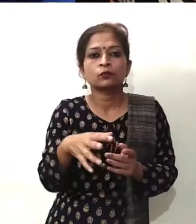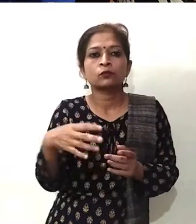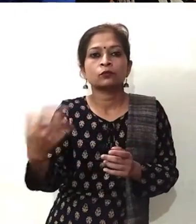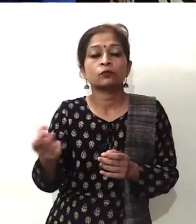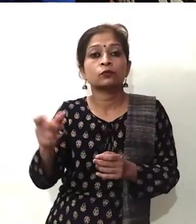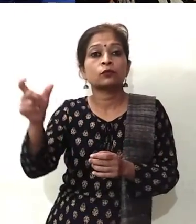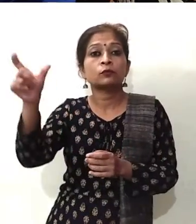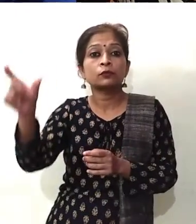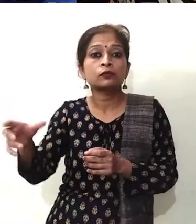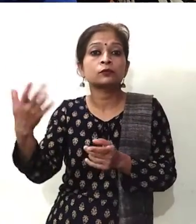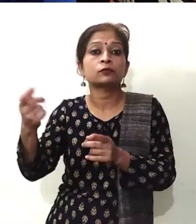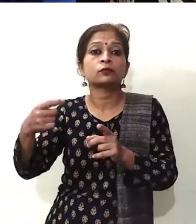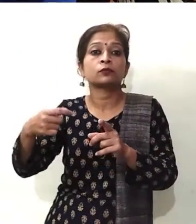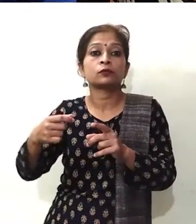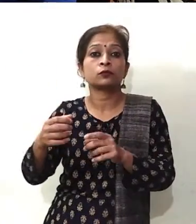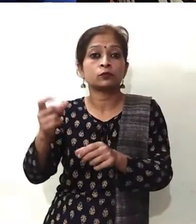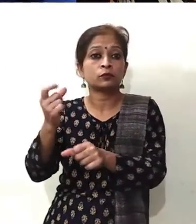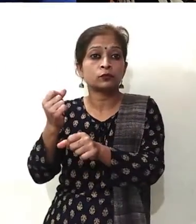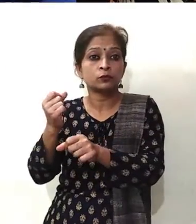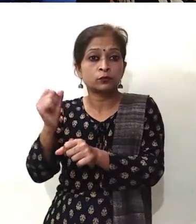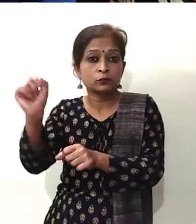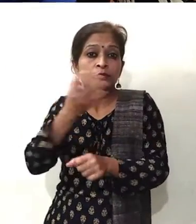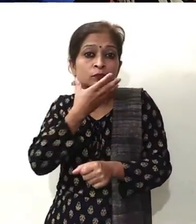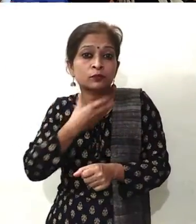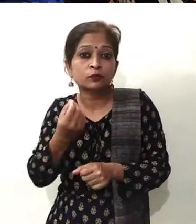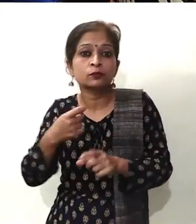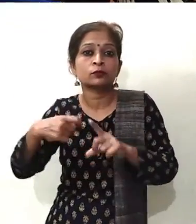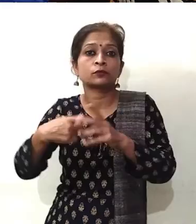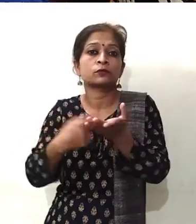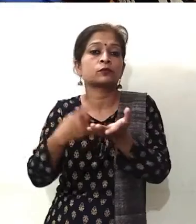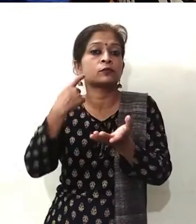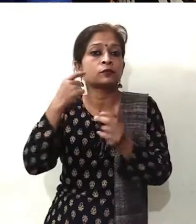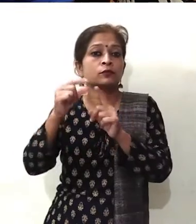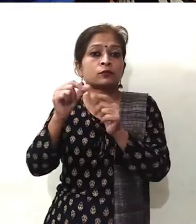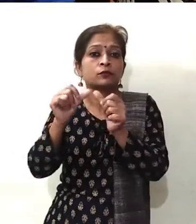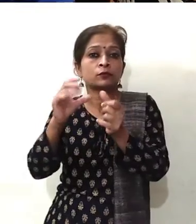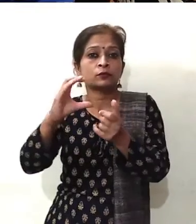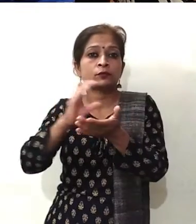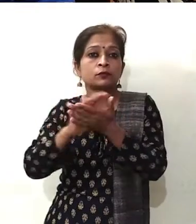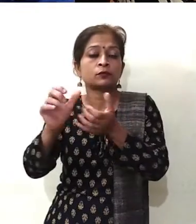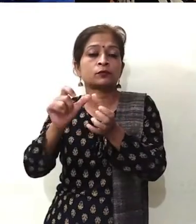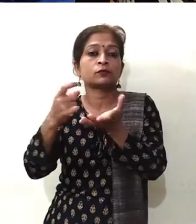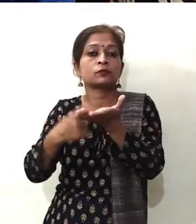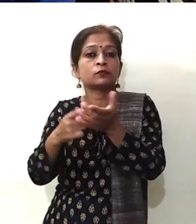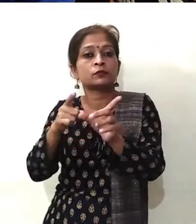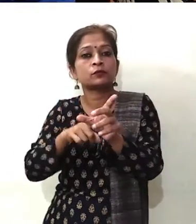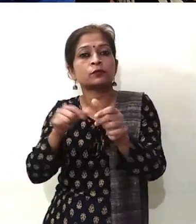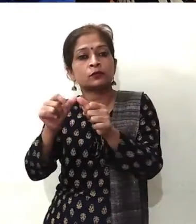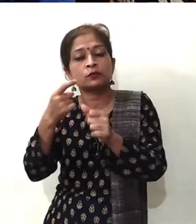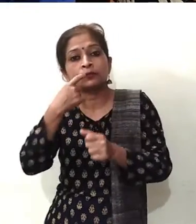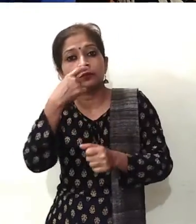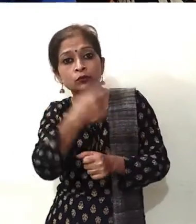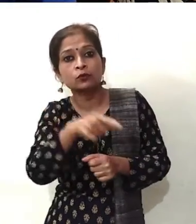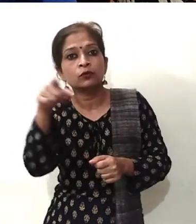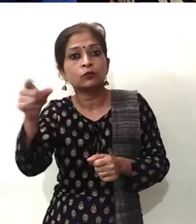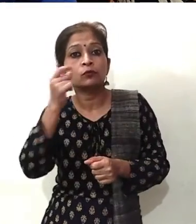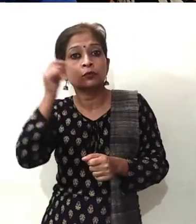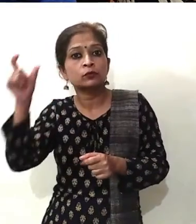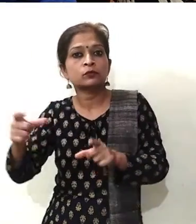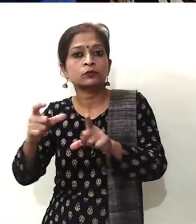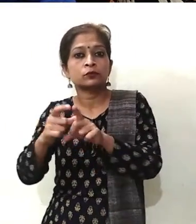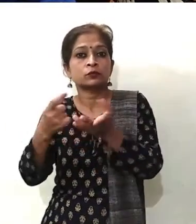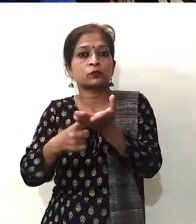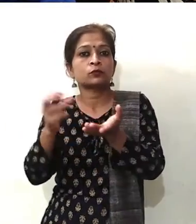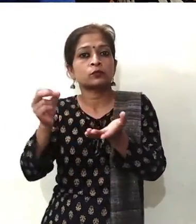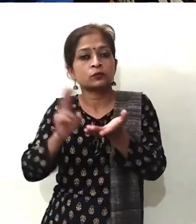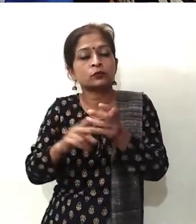तो कृपाचार्य को बोला गया, तो कृपाचार्य बोले कि अच्छा वो द्रोण ही होंगे, और कौन हो सकता है ना। तब से आचार्य द्रोण बन गए इनके गुरु जी। और कहानी